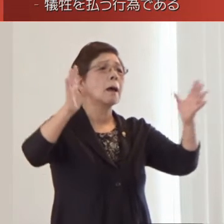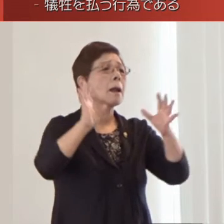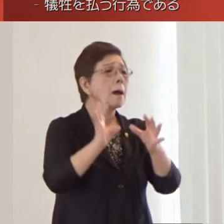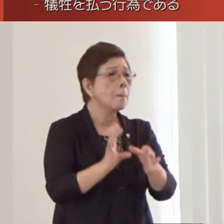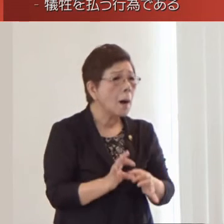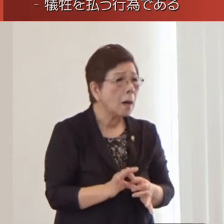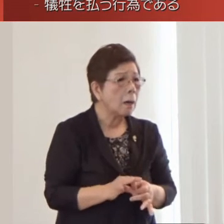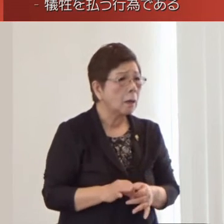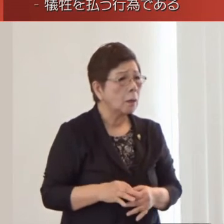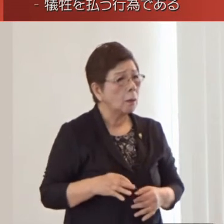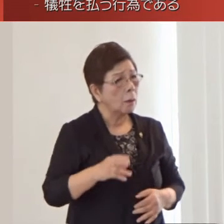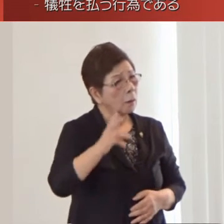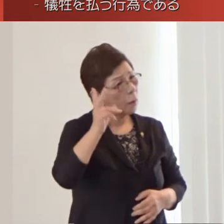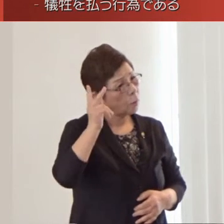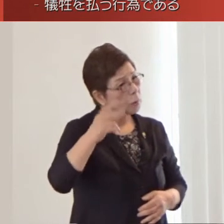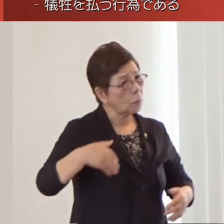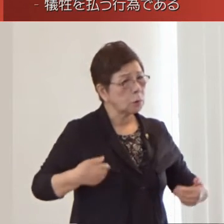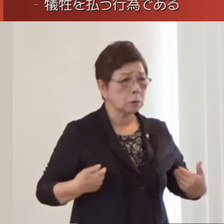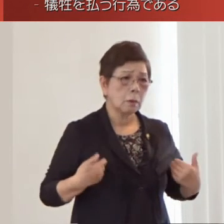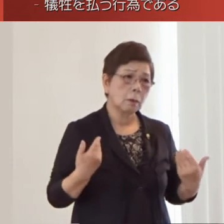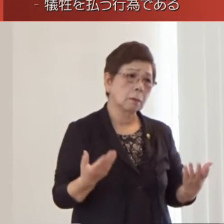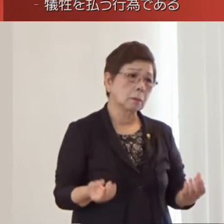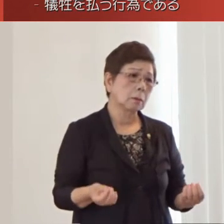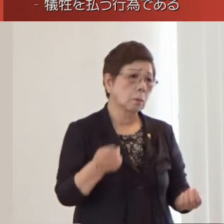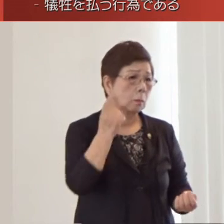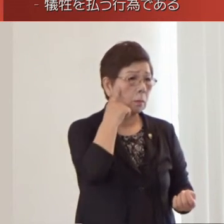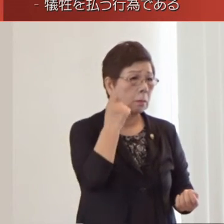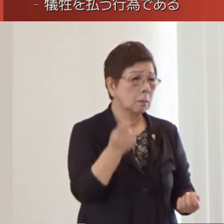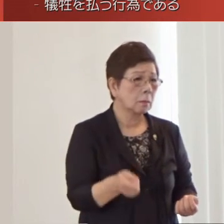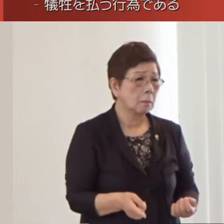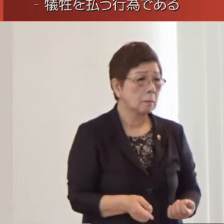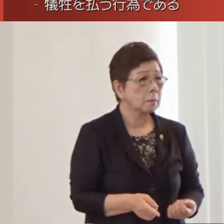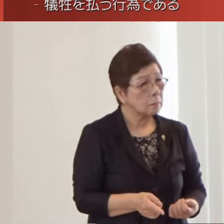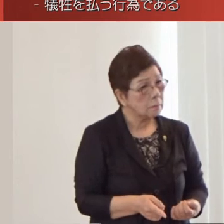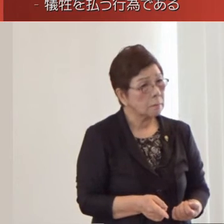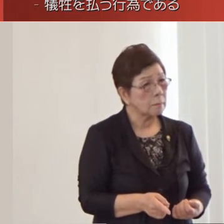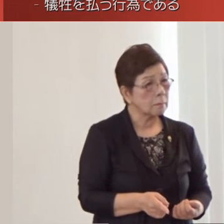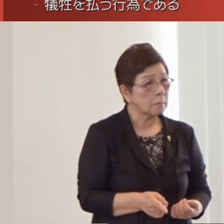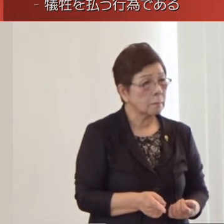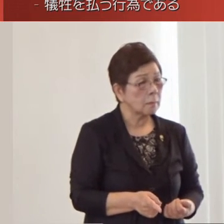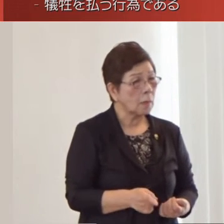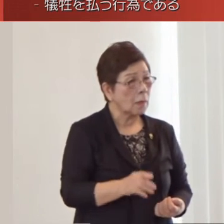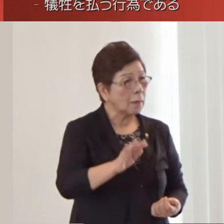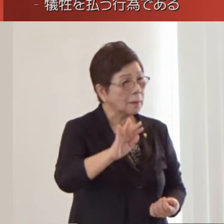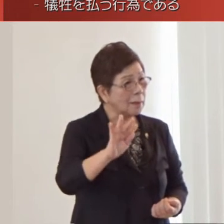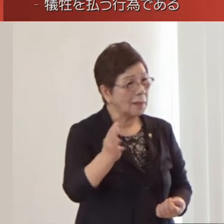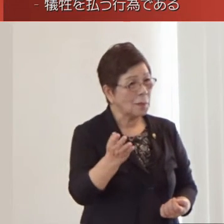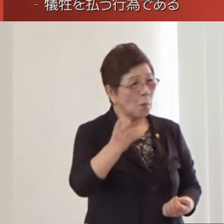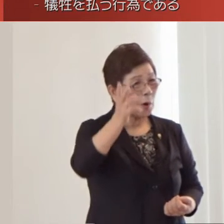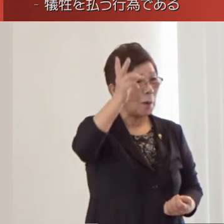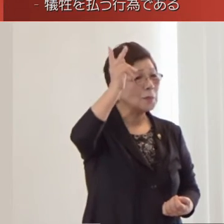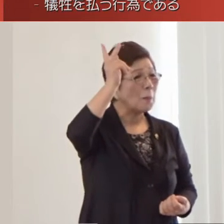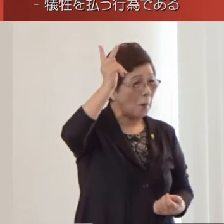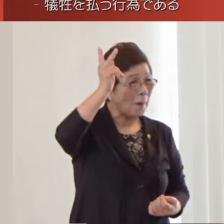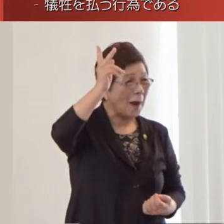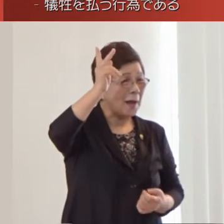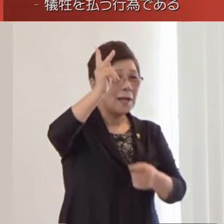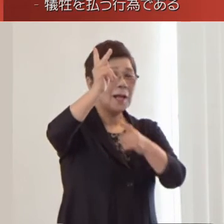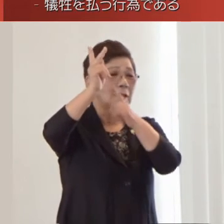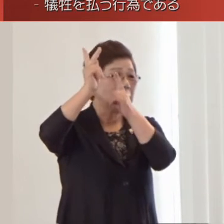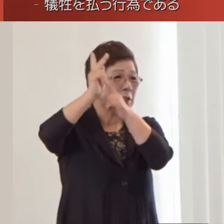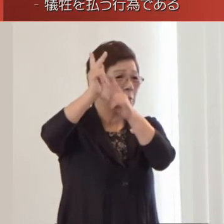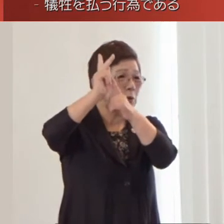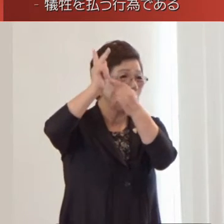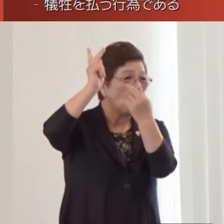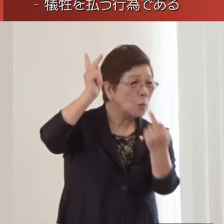事実ですから十字架はね、歴史上の事実ですから、揺るがしようのない事実。このことによ